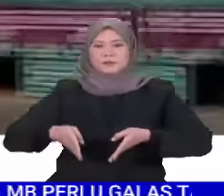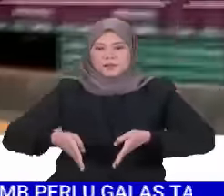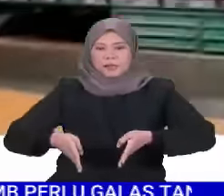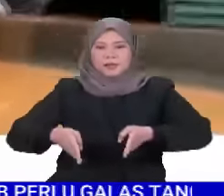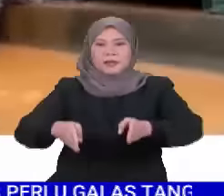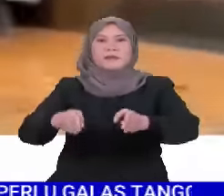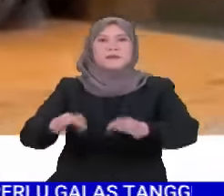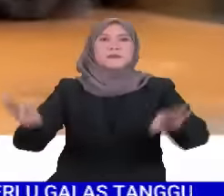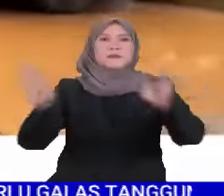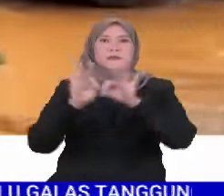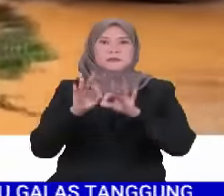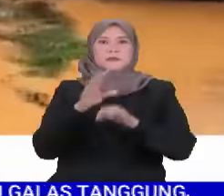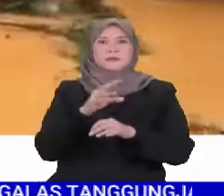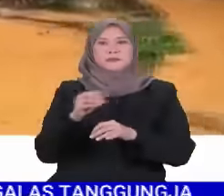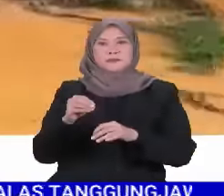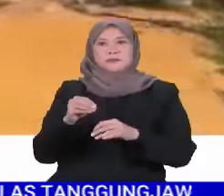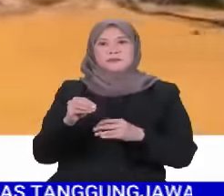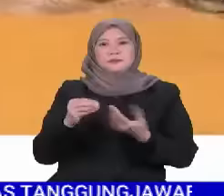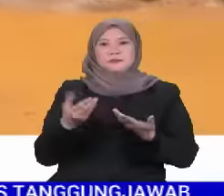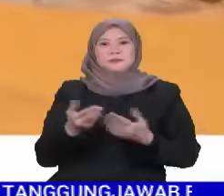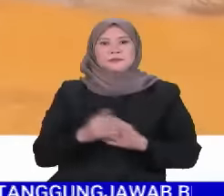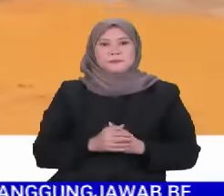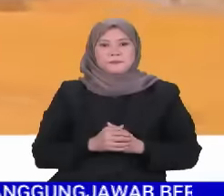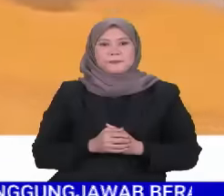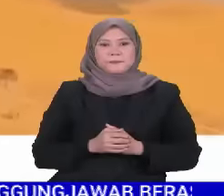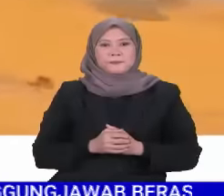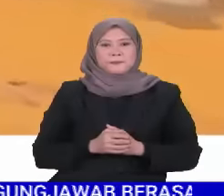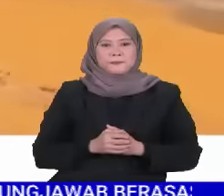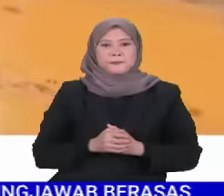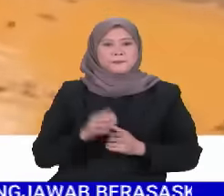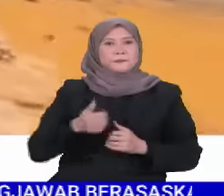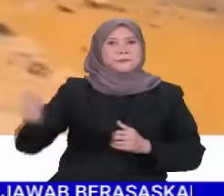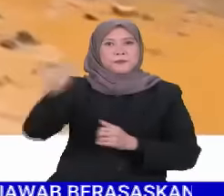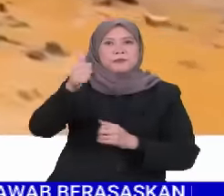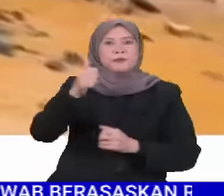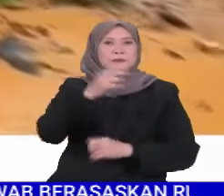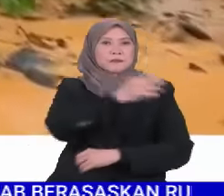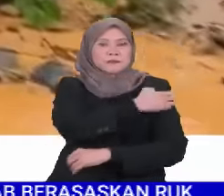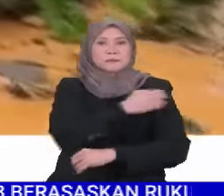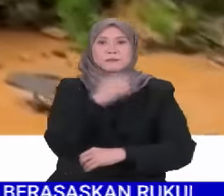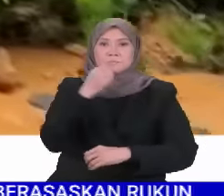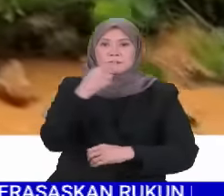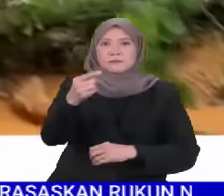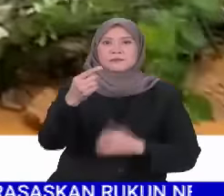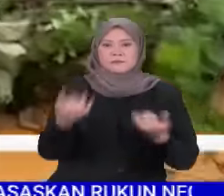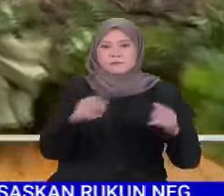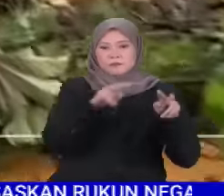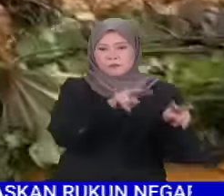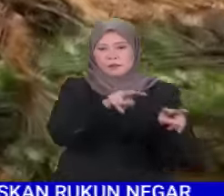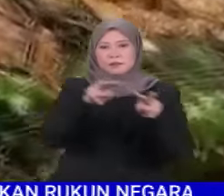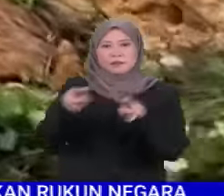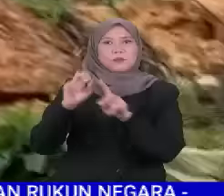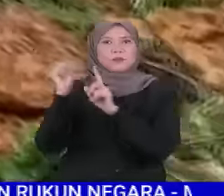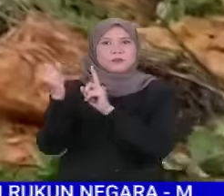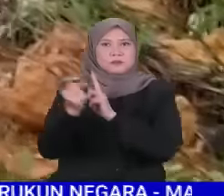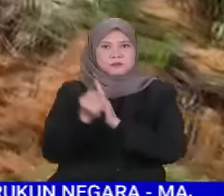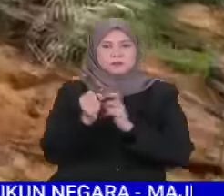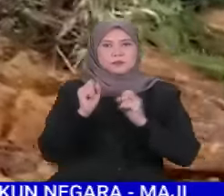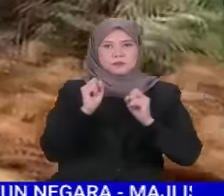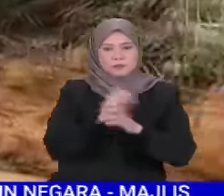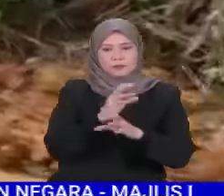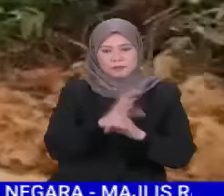para nagua dan antonina di parana pihak berkuasa Pelabuhan berkata ia sedang memantau keadaannya dan